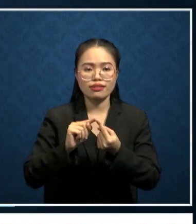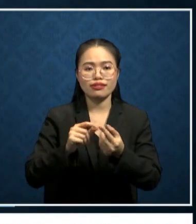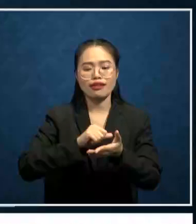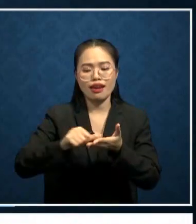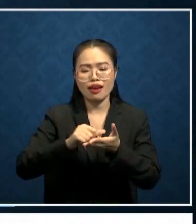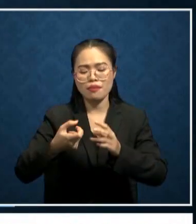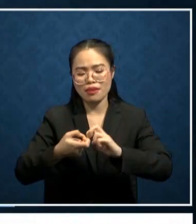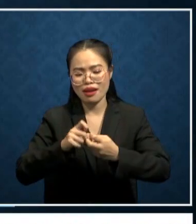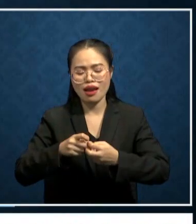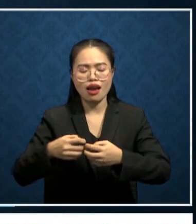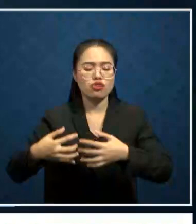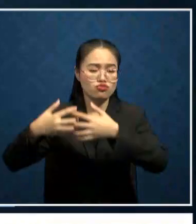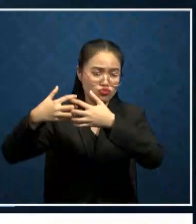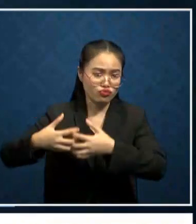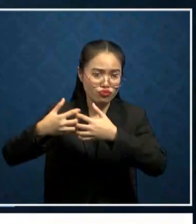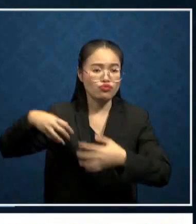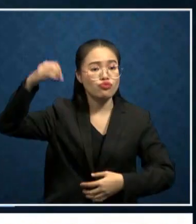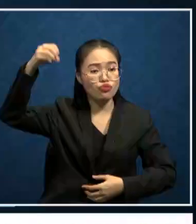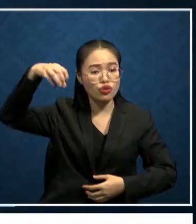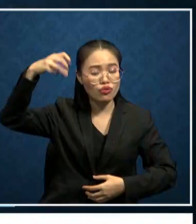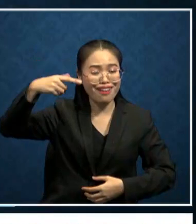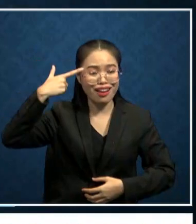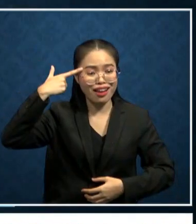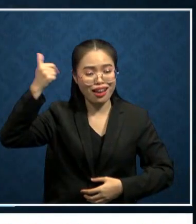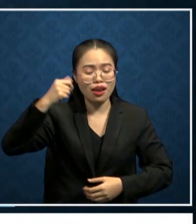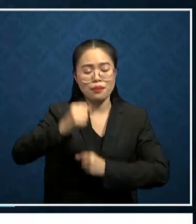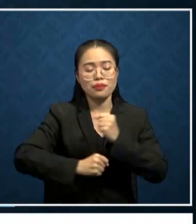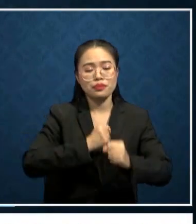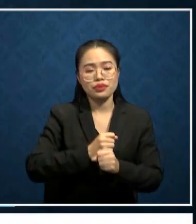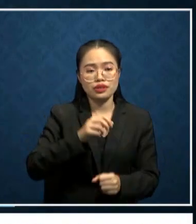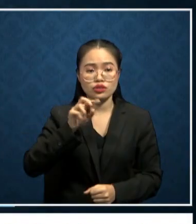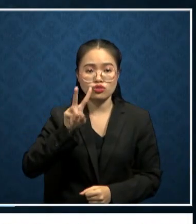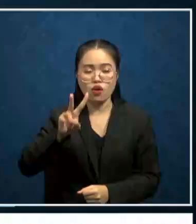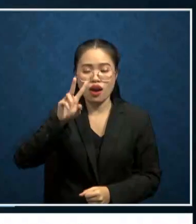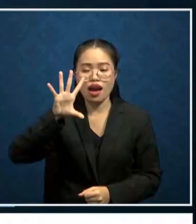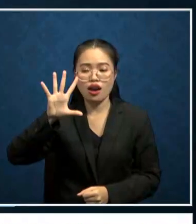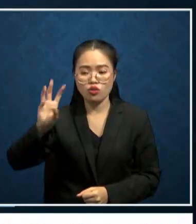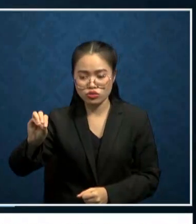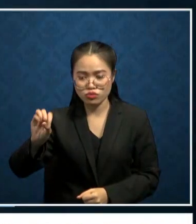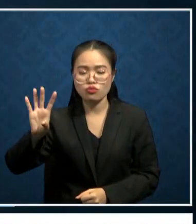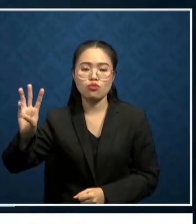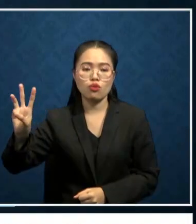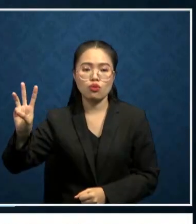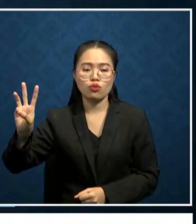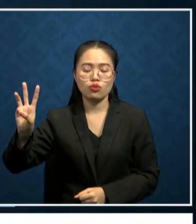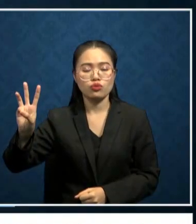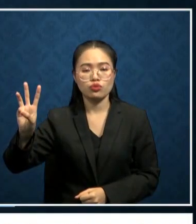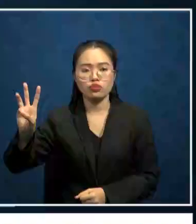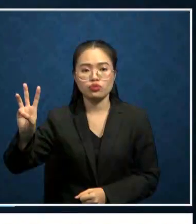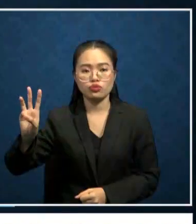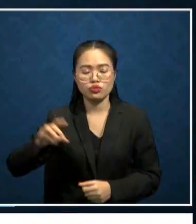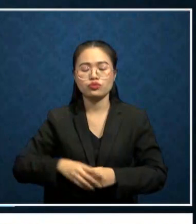ข่ายไฟฟ้าอัจฉริยะนะครับเมื่อวันที่10สิงหาคมปี 66นะครับเพื่อเร็วๆนี้เองคันเลขาธิการเอ่อ